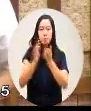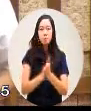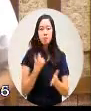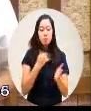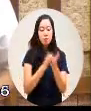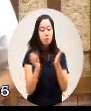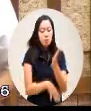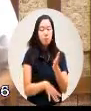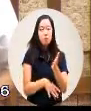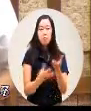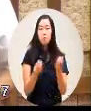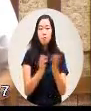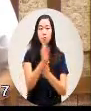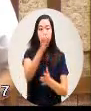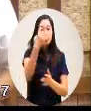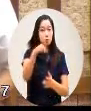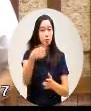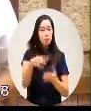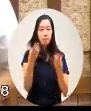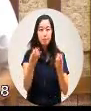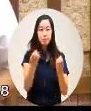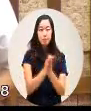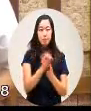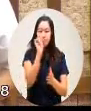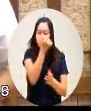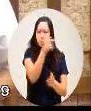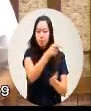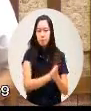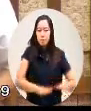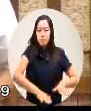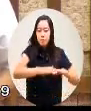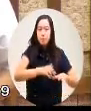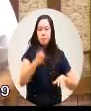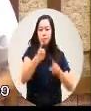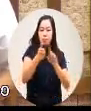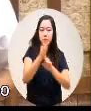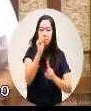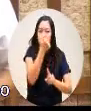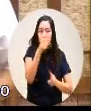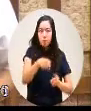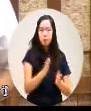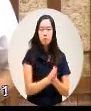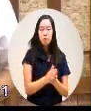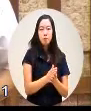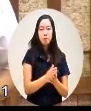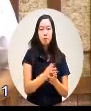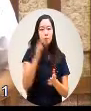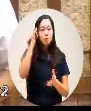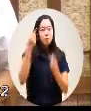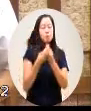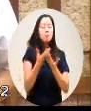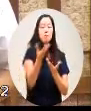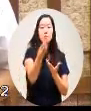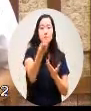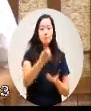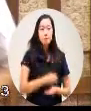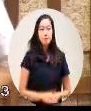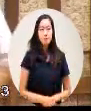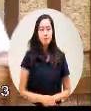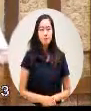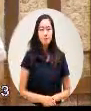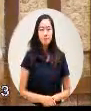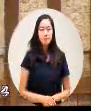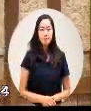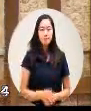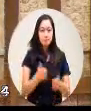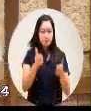删过一毛钱。尤其是洪议员啊，每次在审预算的时候。很没有意见的是最大声之一啊！谢谢。